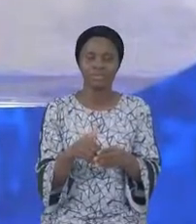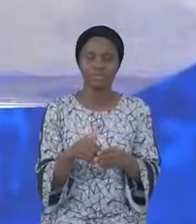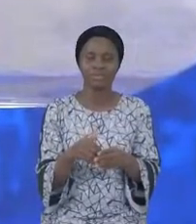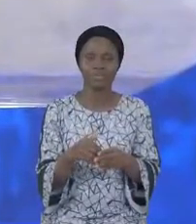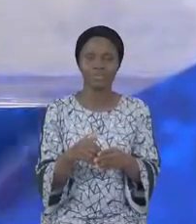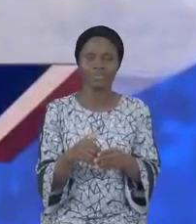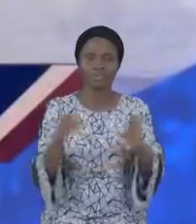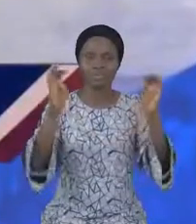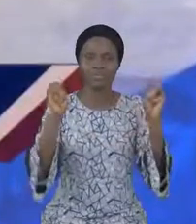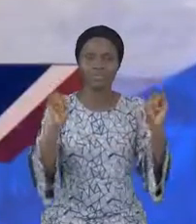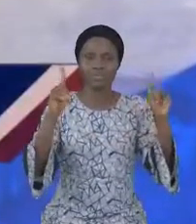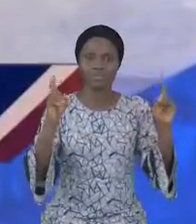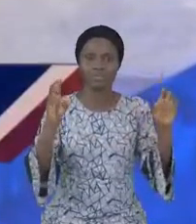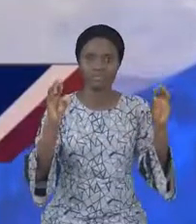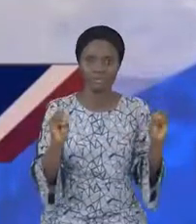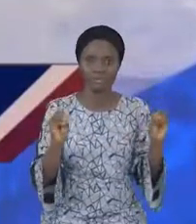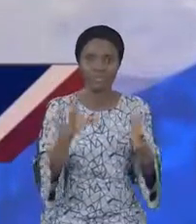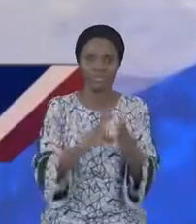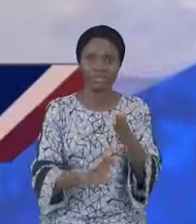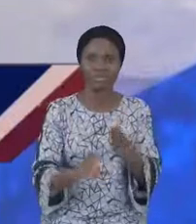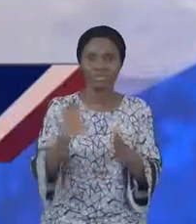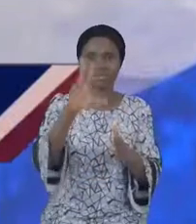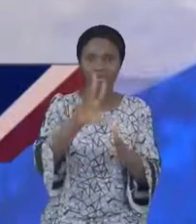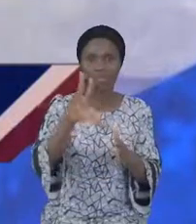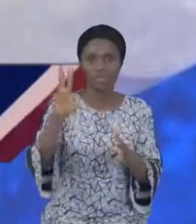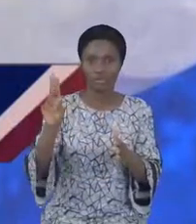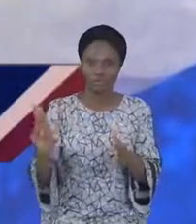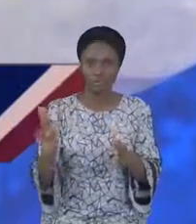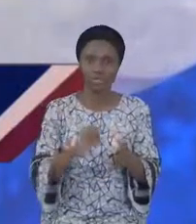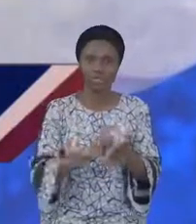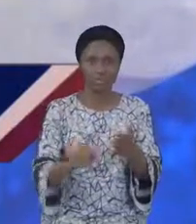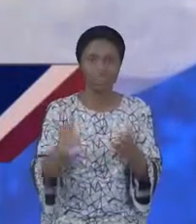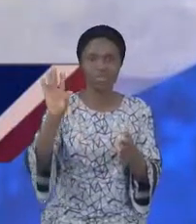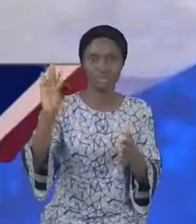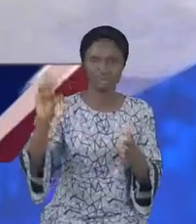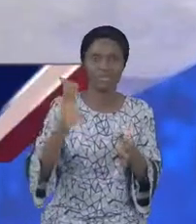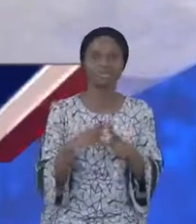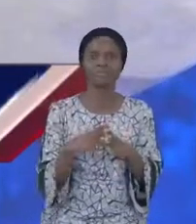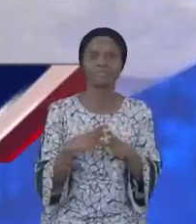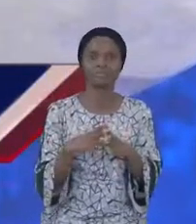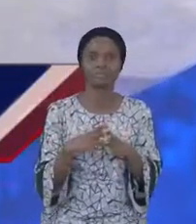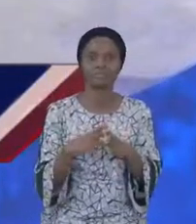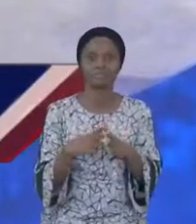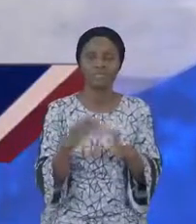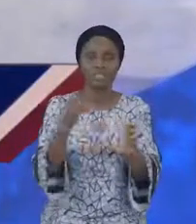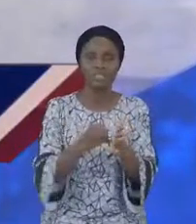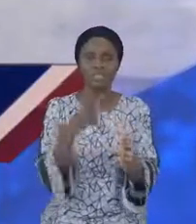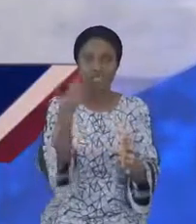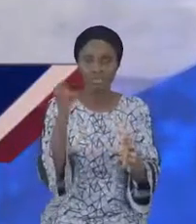chapitre 32, verset 7. Exode 32, verset 7.